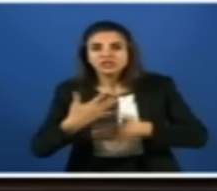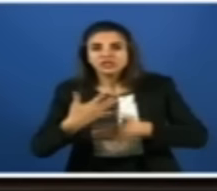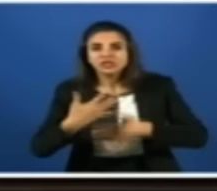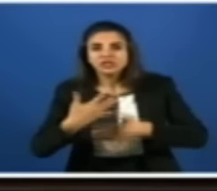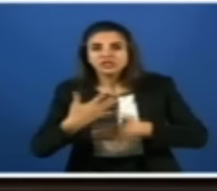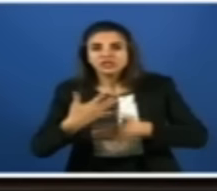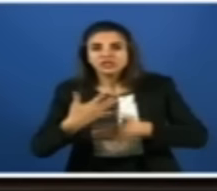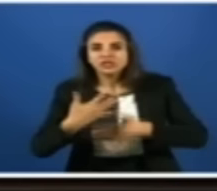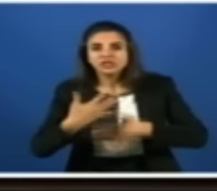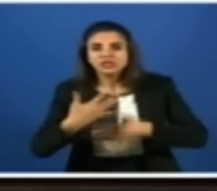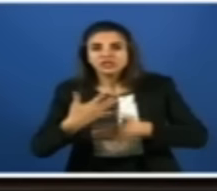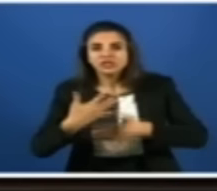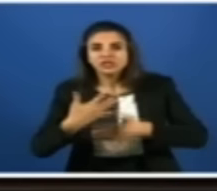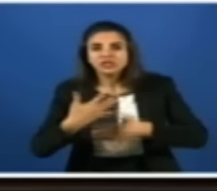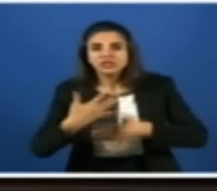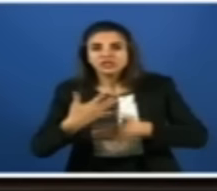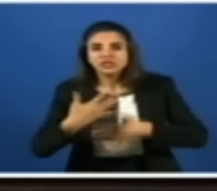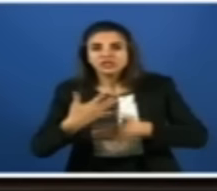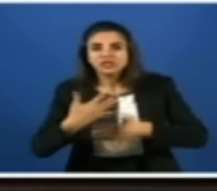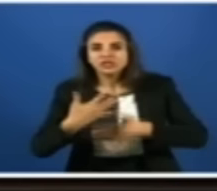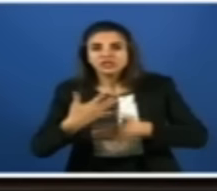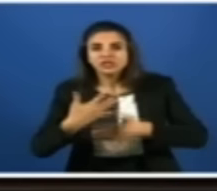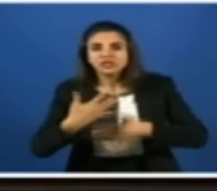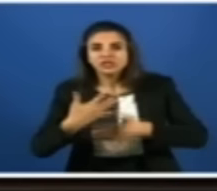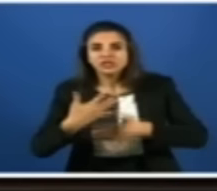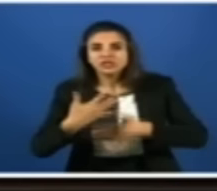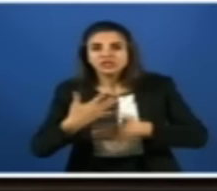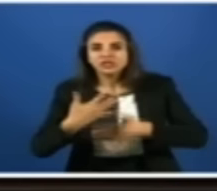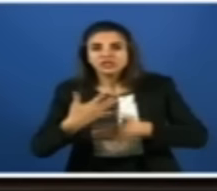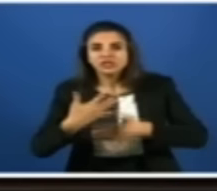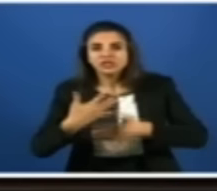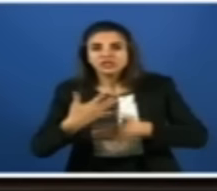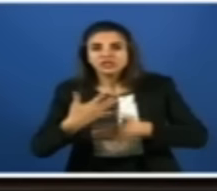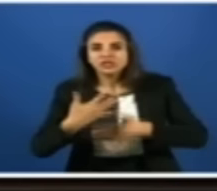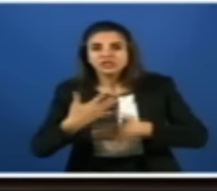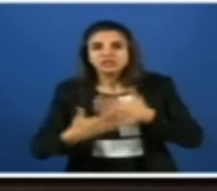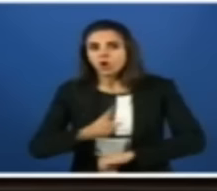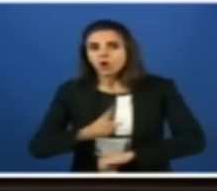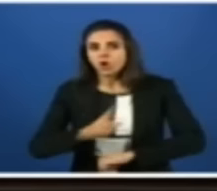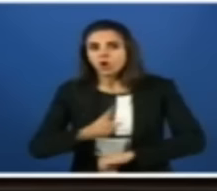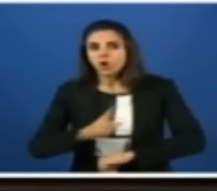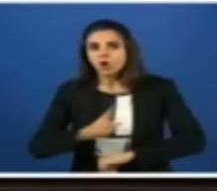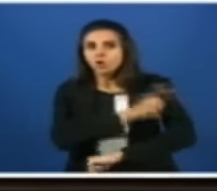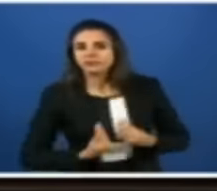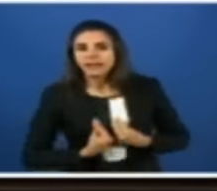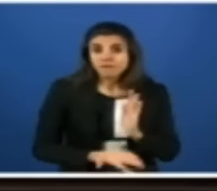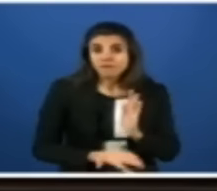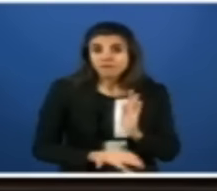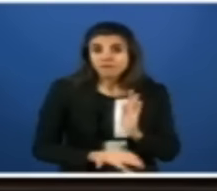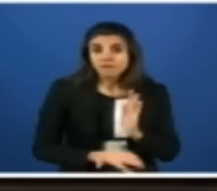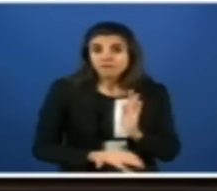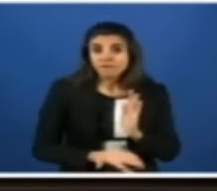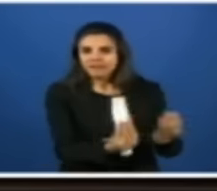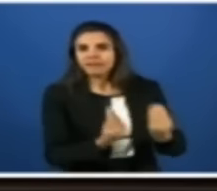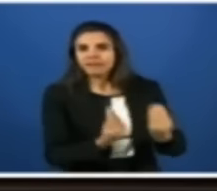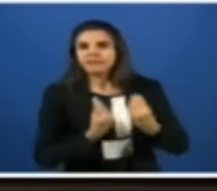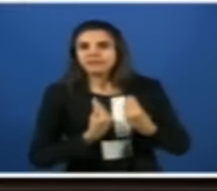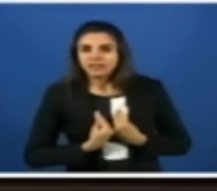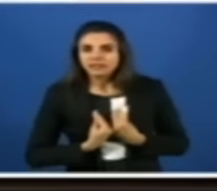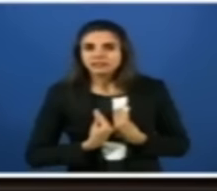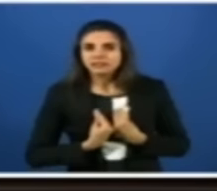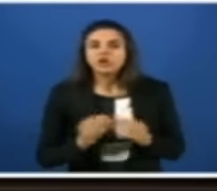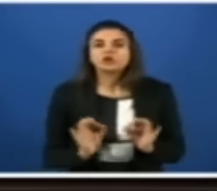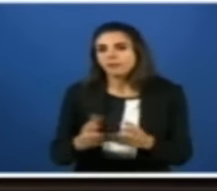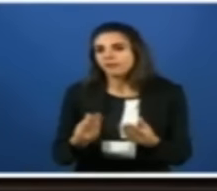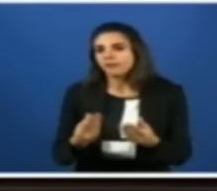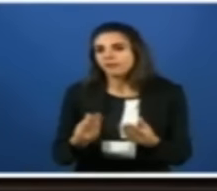millet AK Parti'yi daha da güçlendirerek, desteğini daha da arttırarak